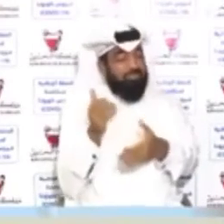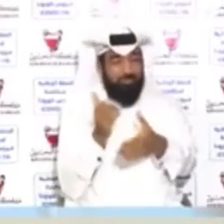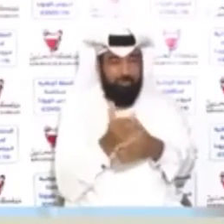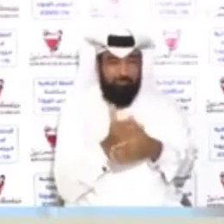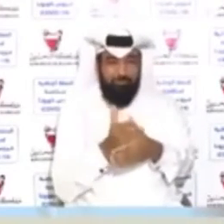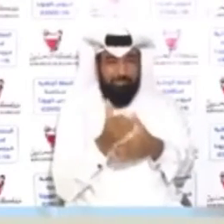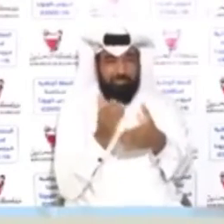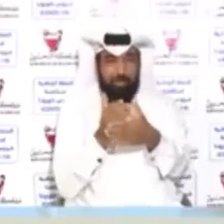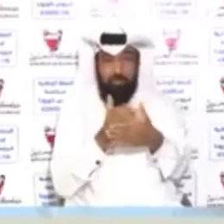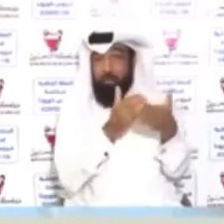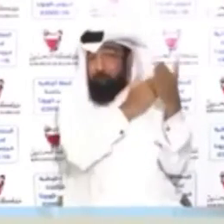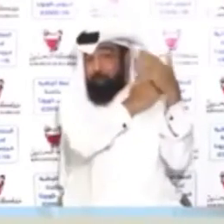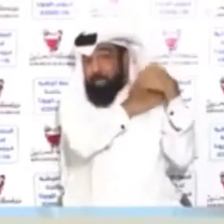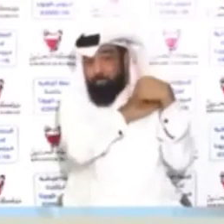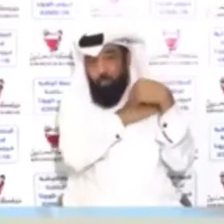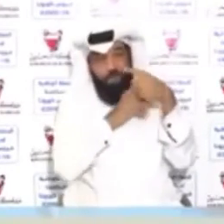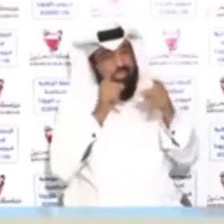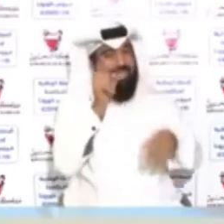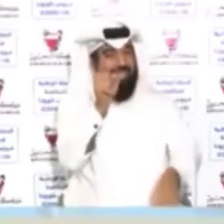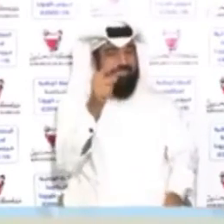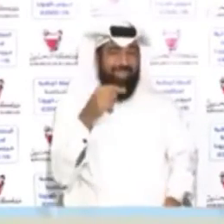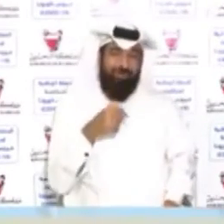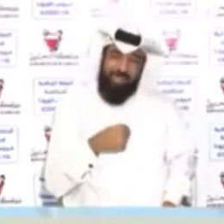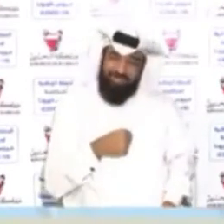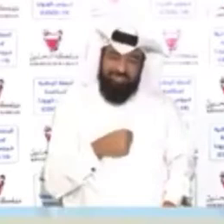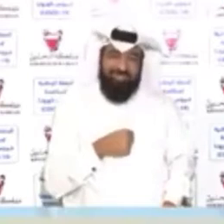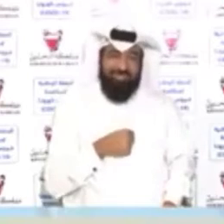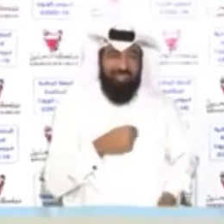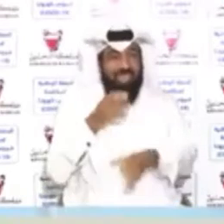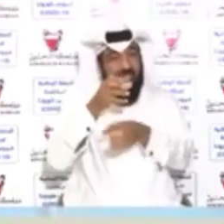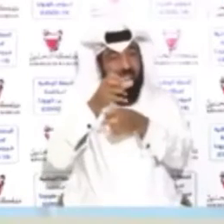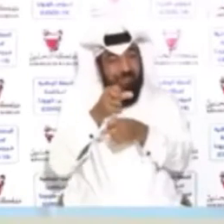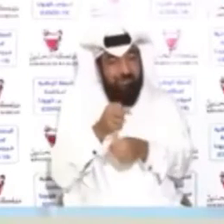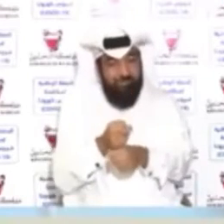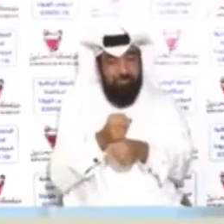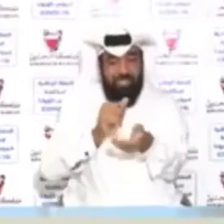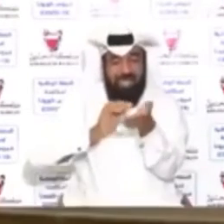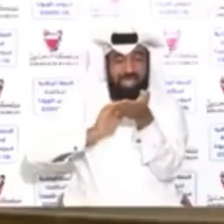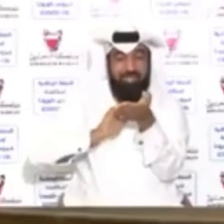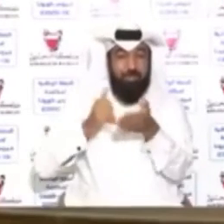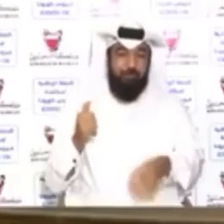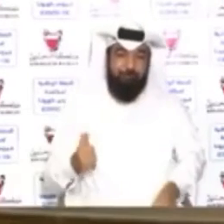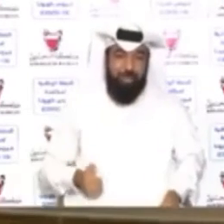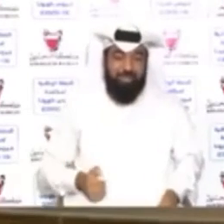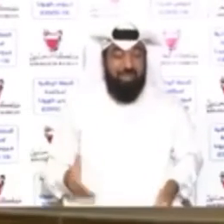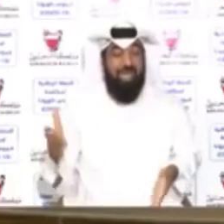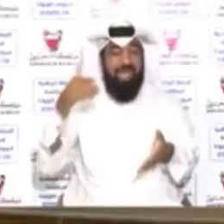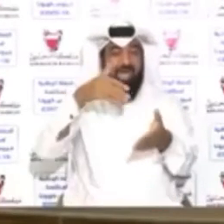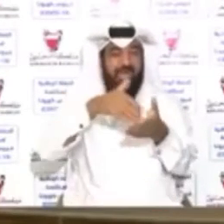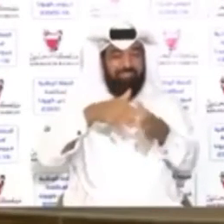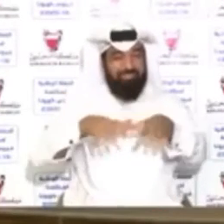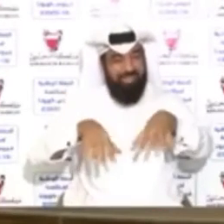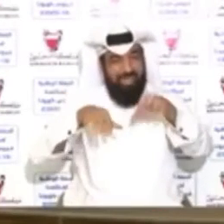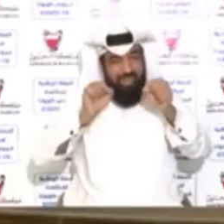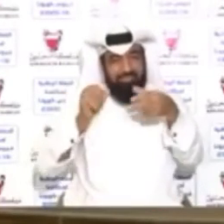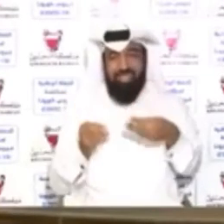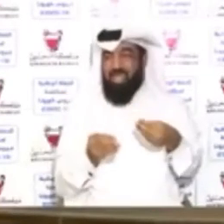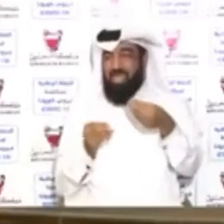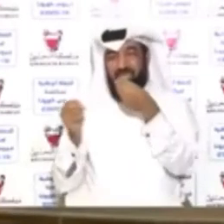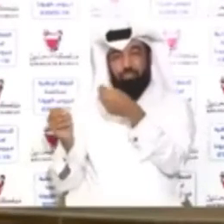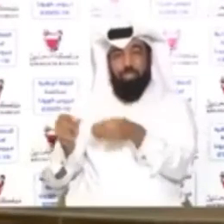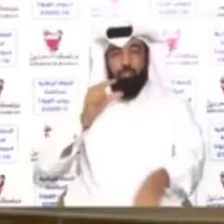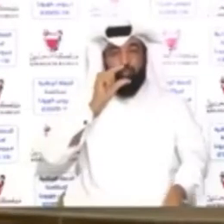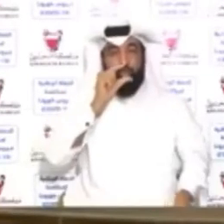المجتمع البحريني. وبالتالي يأتي هذا إلى ختام كلامي، وأوجه الميكروفون إلى زميلتي الدكتورة جميلة